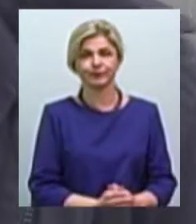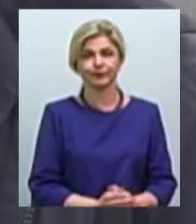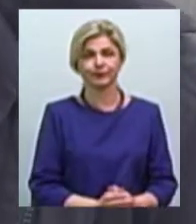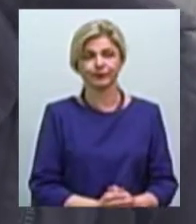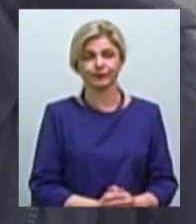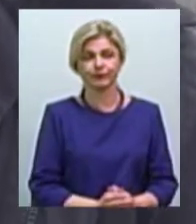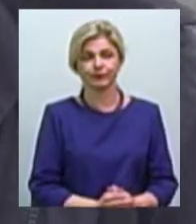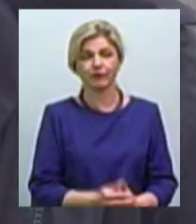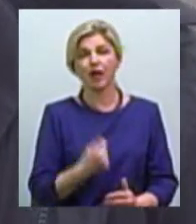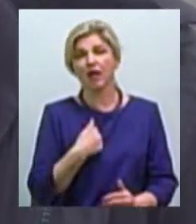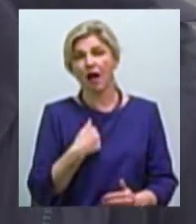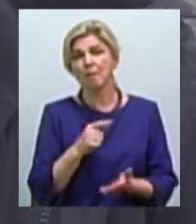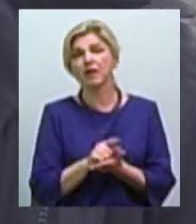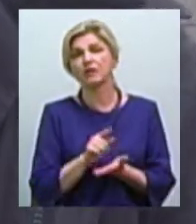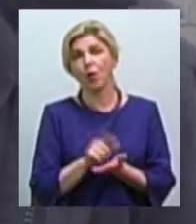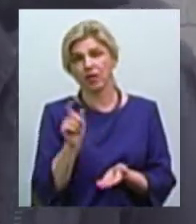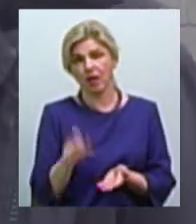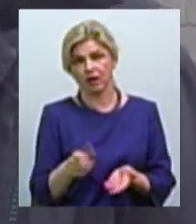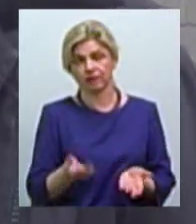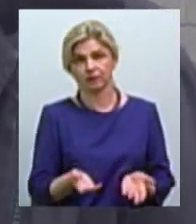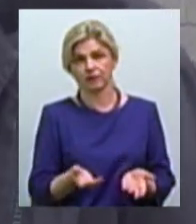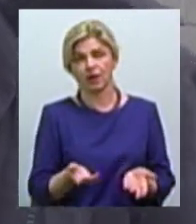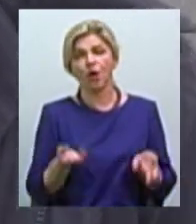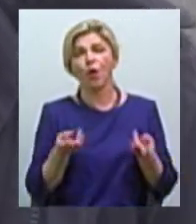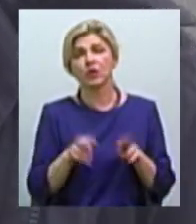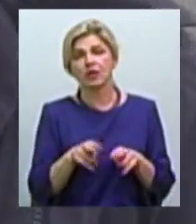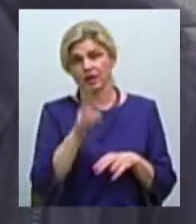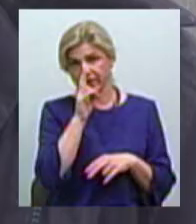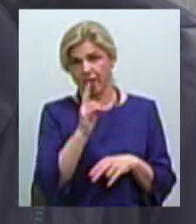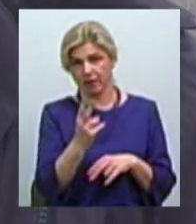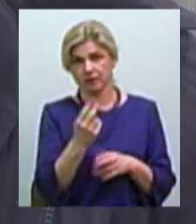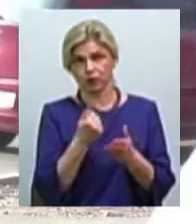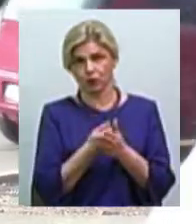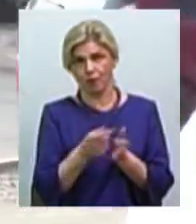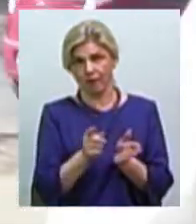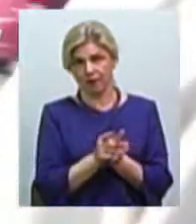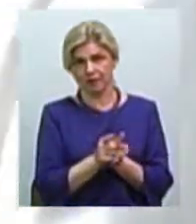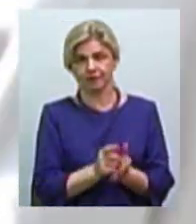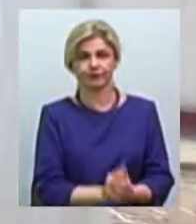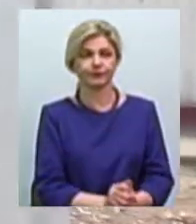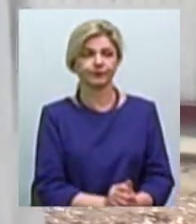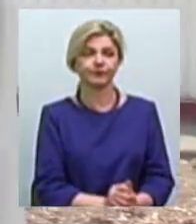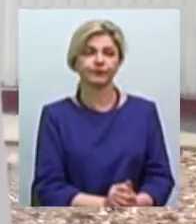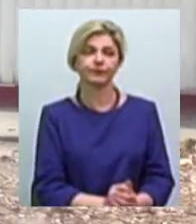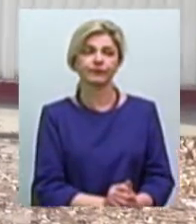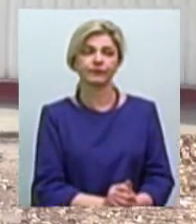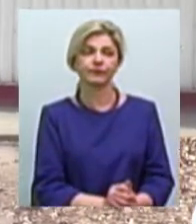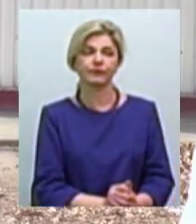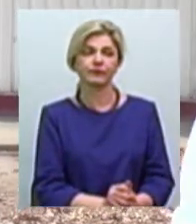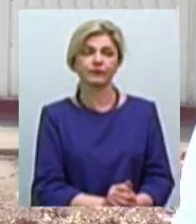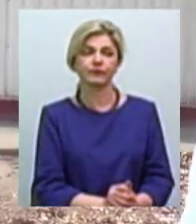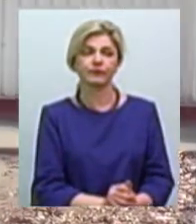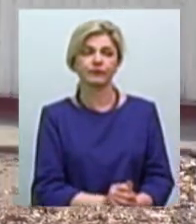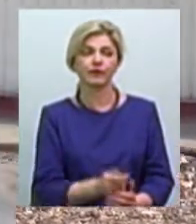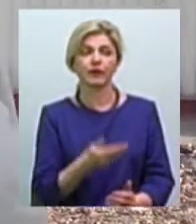виплачувати. Ні, ще не пенсіонер. Ще залишилось 2 місяці до пенсії. Ви знаєте, ми 30 років